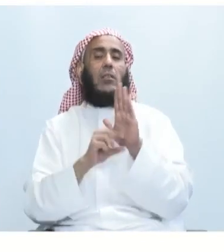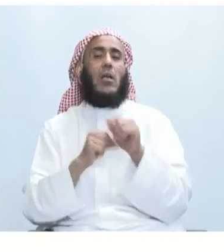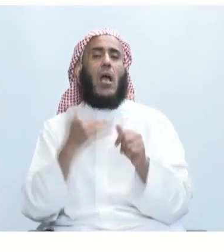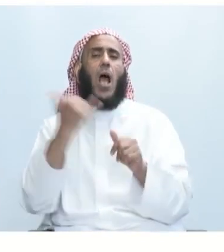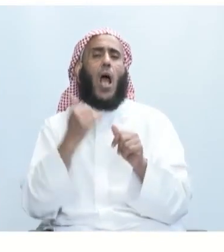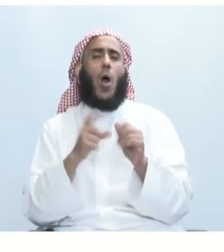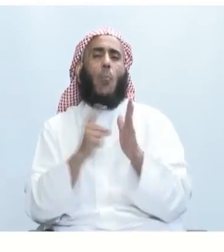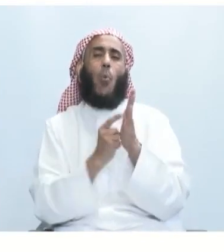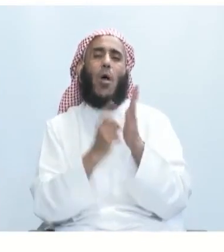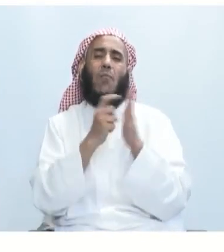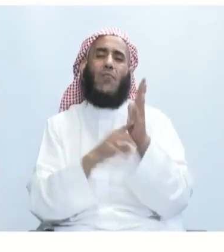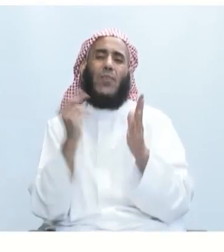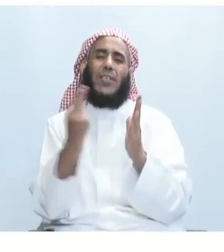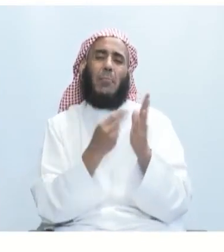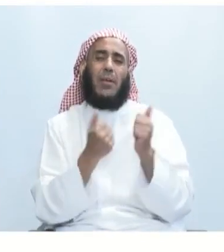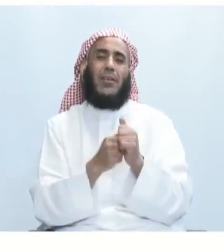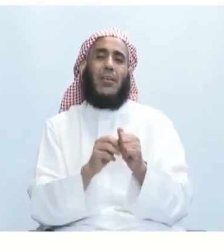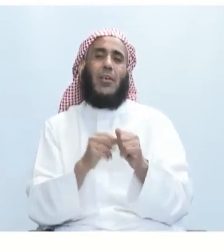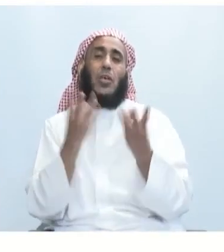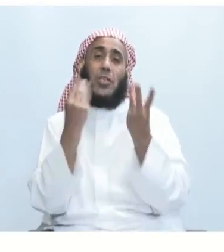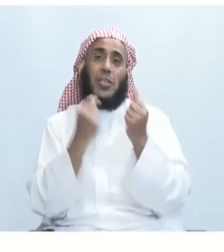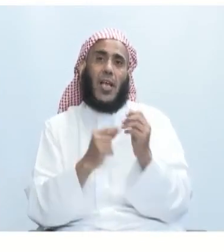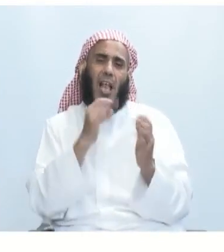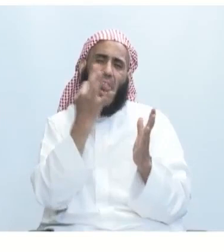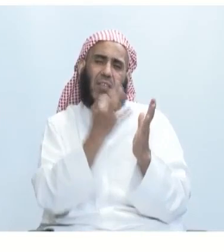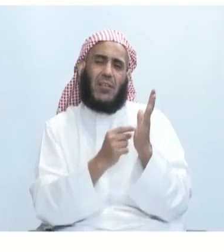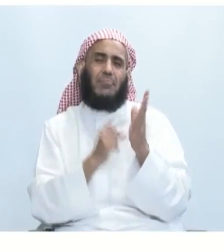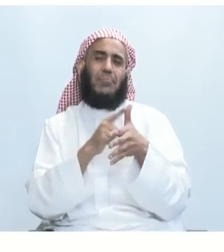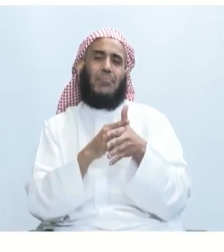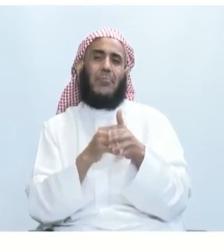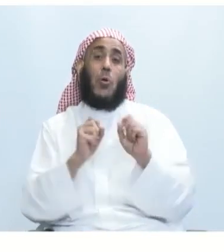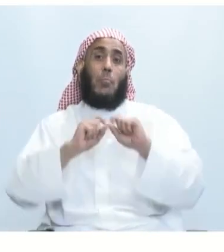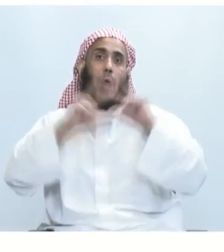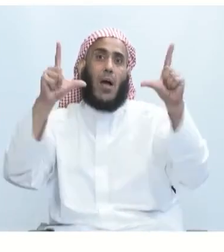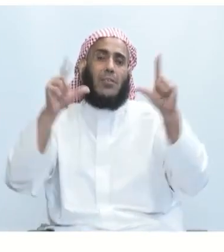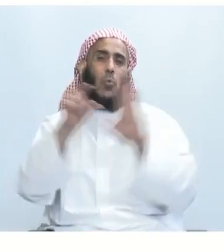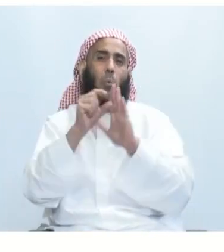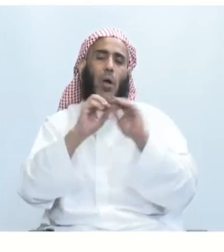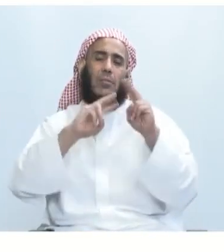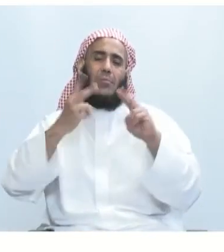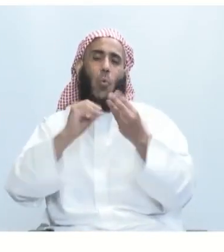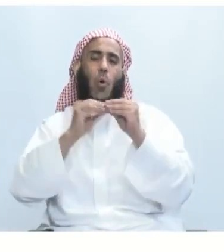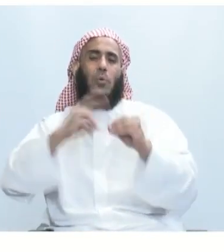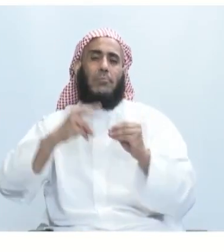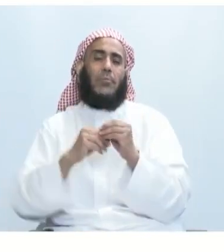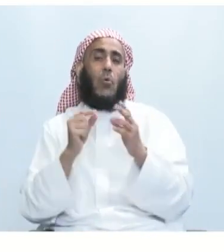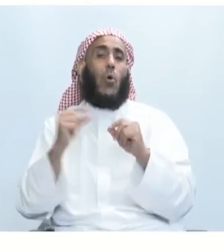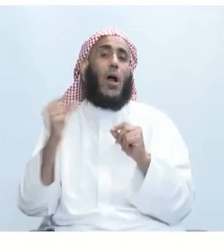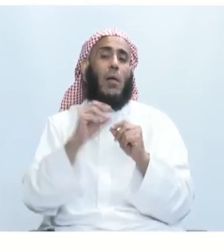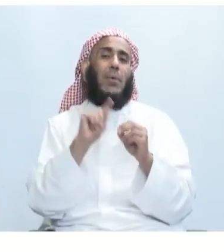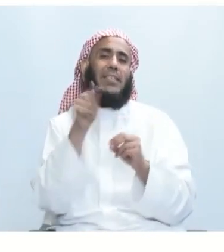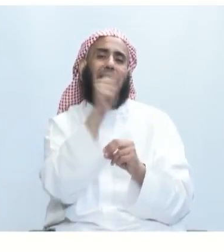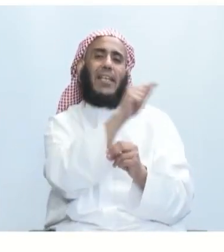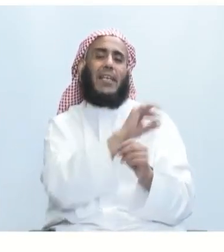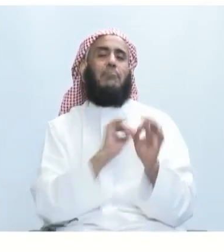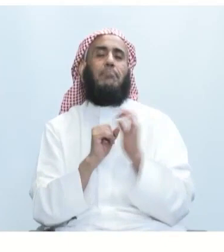الاعراف الكتابيه التي ذكرها هو التعداد اللفظي وكذلك ابراز مثلا عناوين خط مغاير او لون وكذلك علامات الترقيم